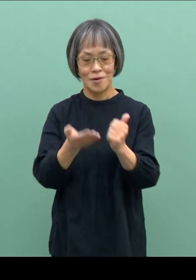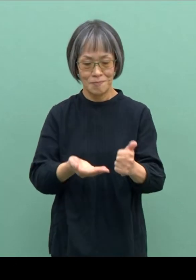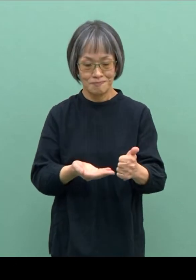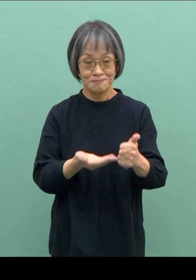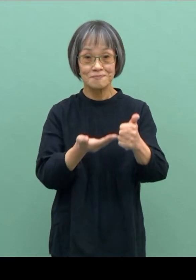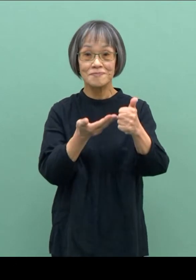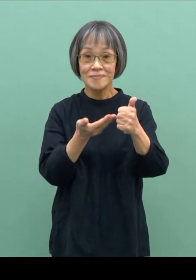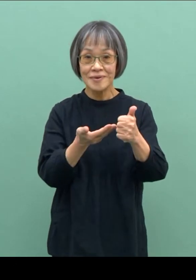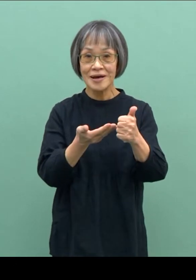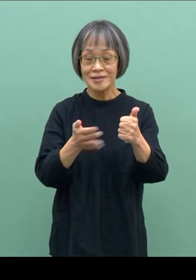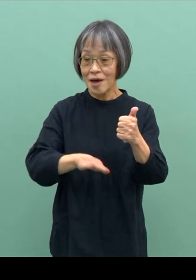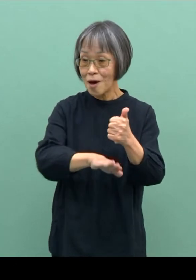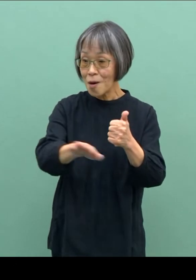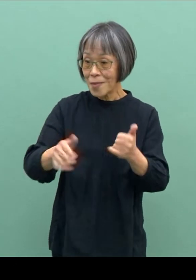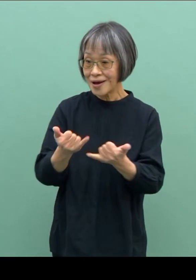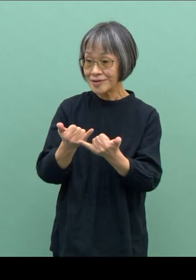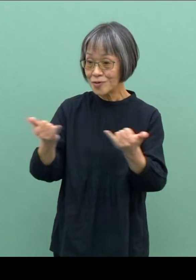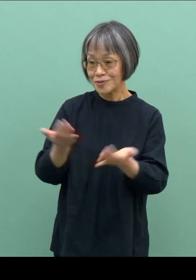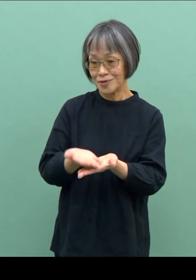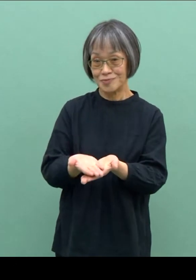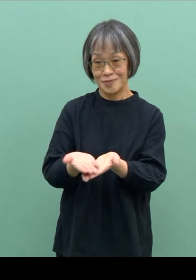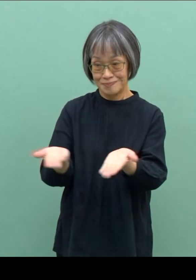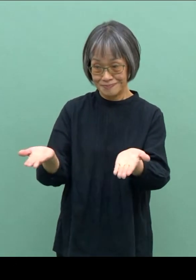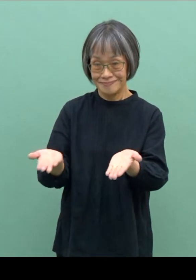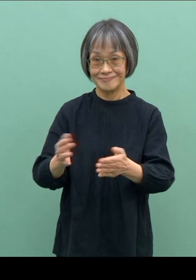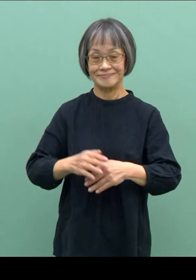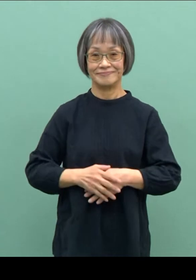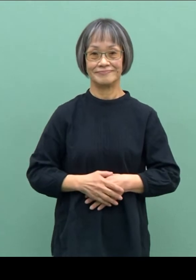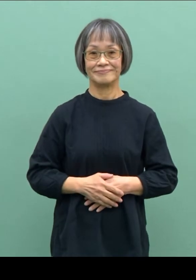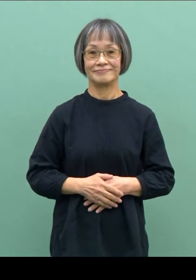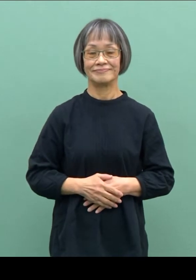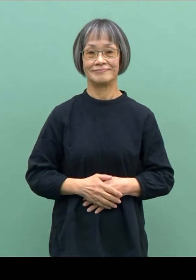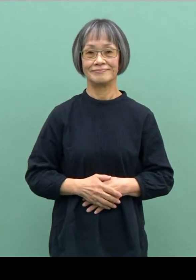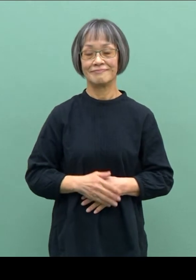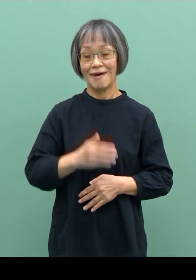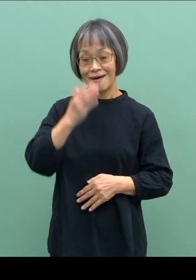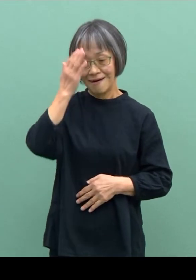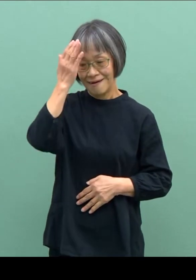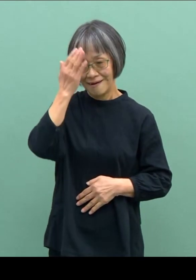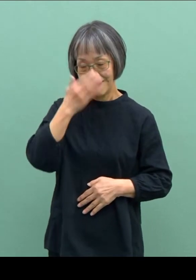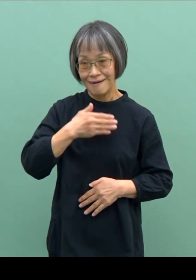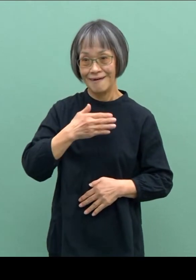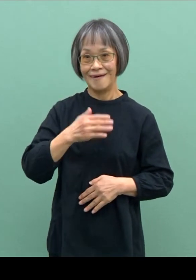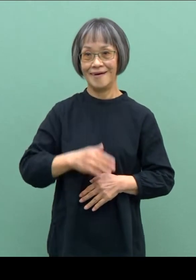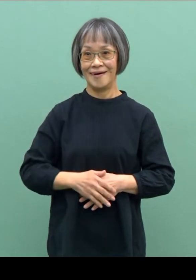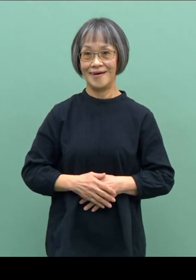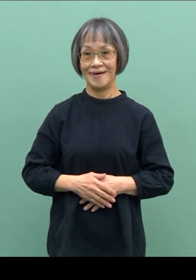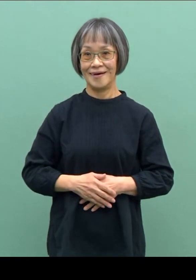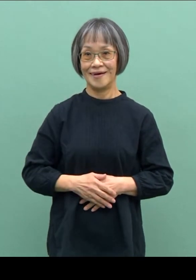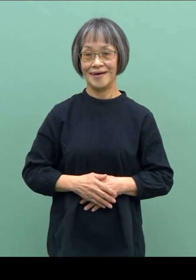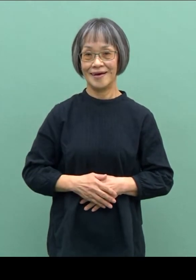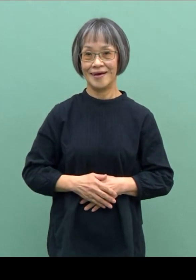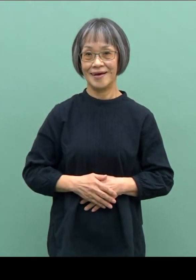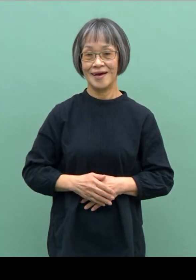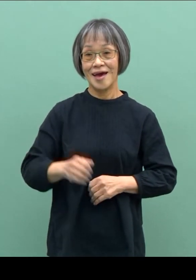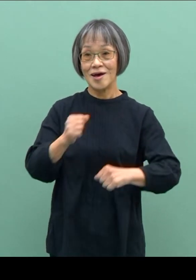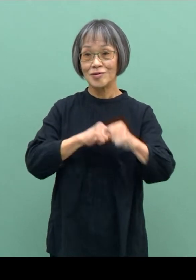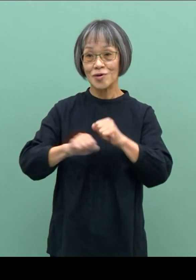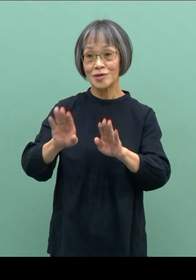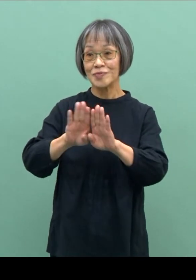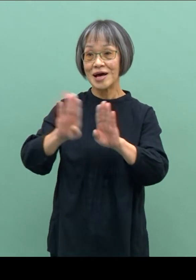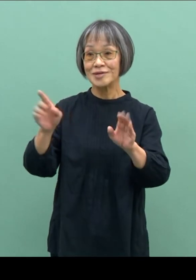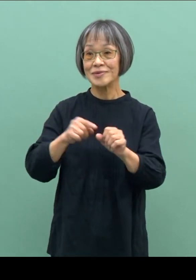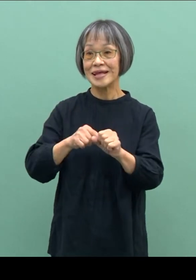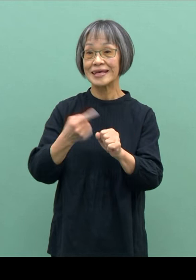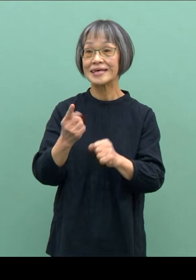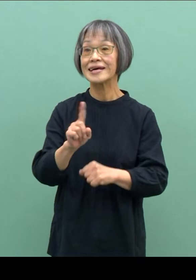設の花壇に使ったり近所の方に配っています。 いろんな活動をされてるんですね。始めたき